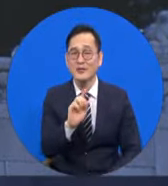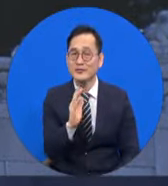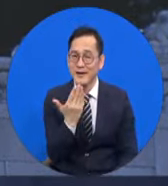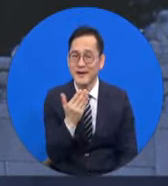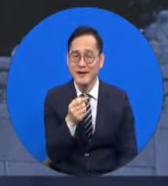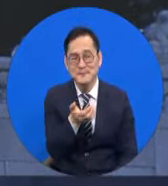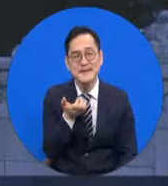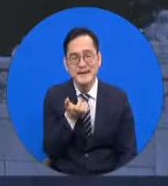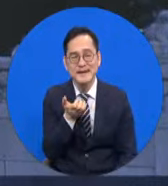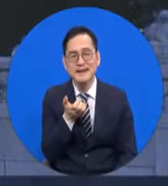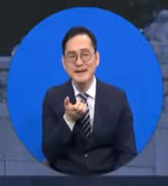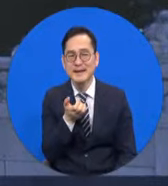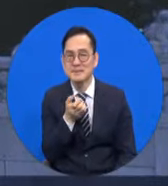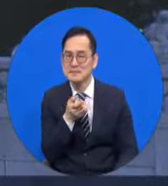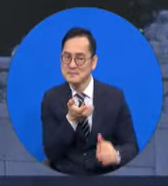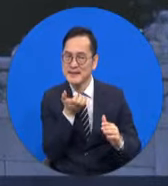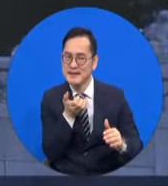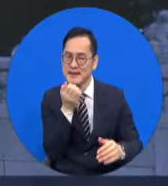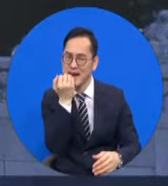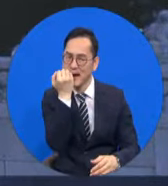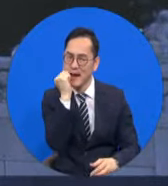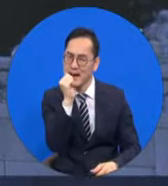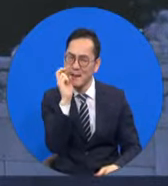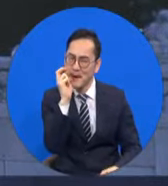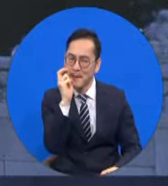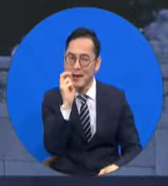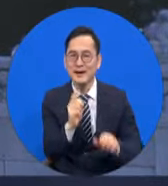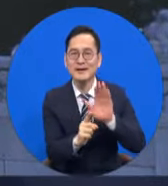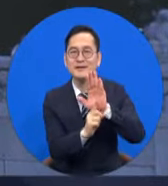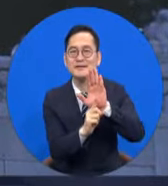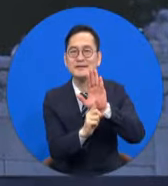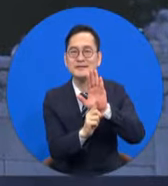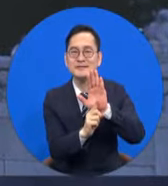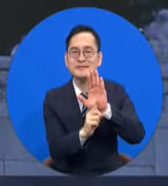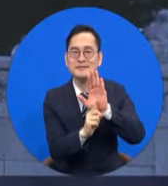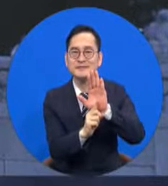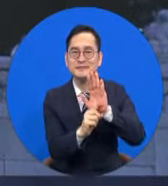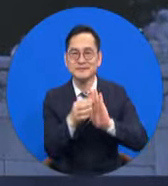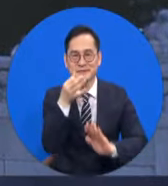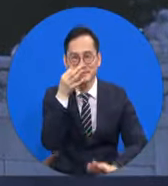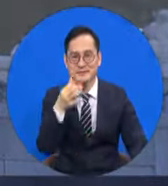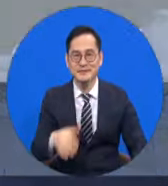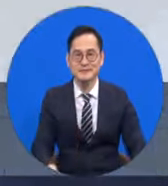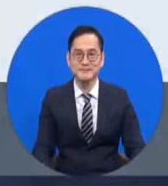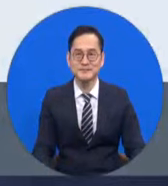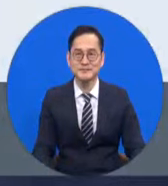부탁드립니다. 격전지별 여론조사 좀 살펴보겠습니다. 먼저 서울, 중, 성동, 갑으로 갑니다.